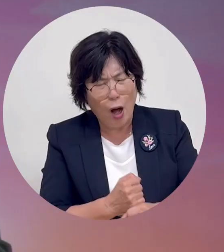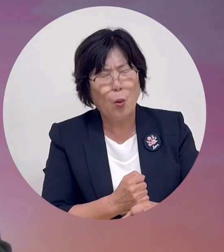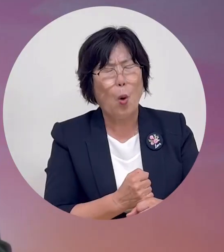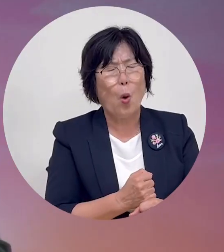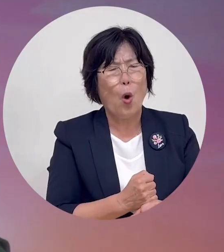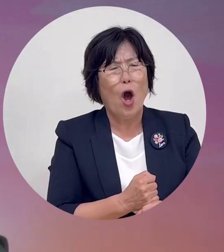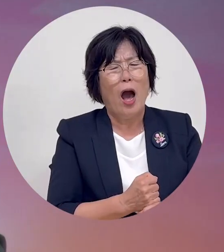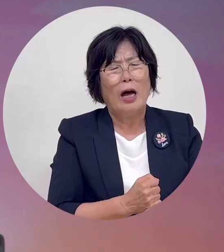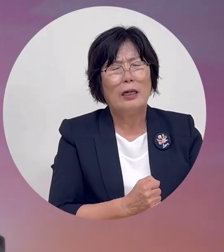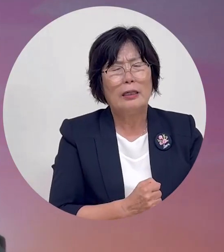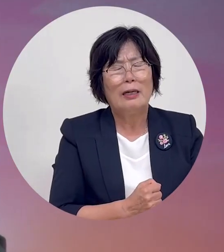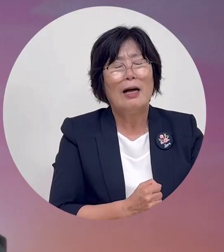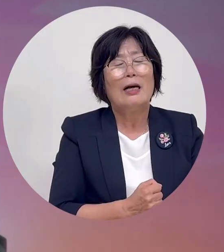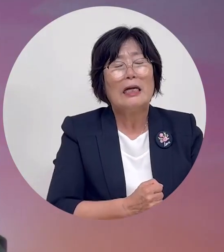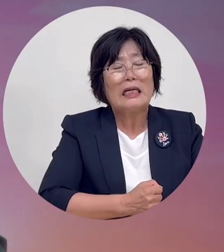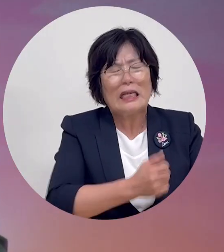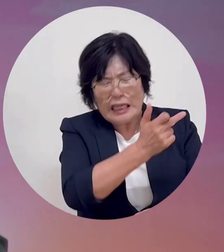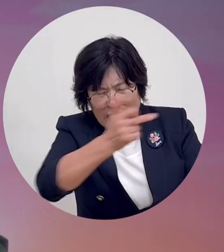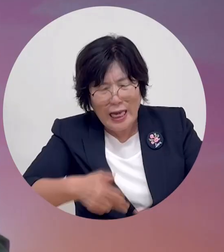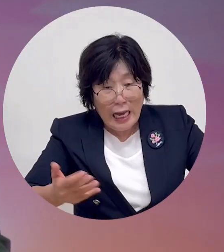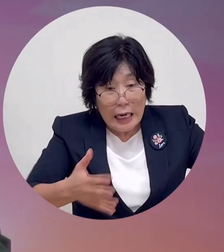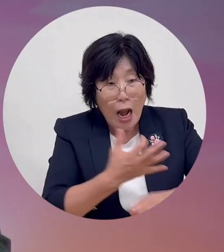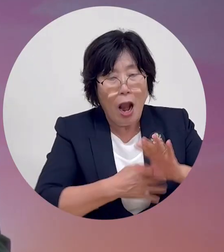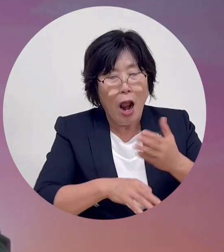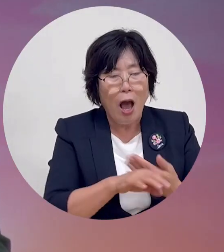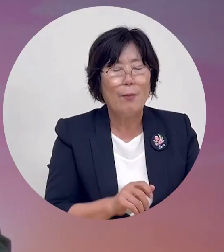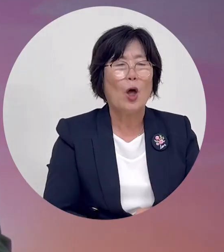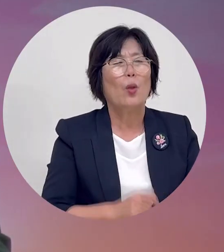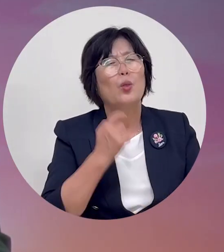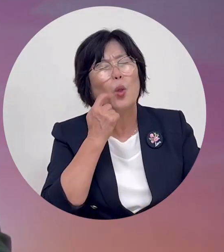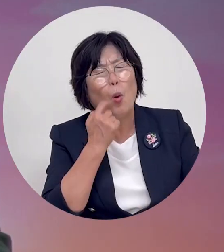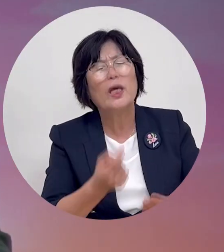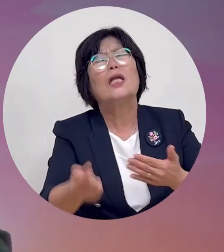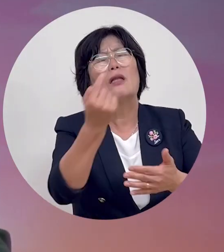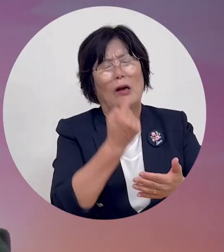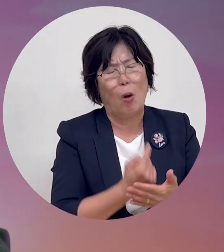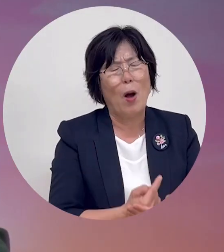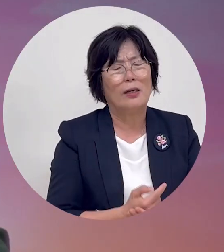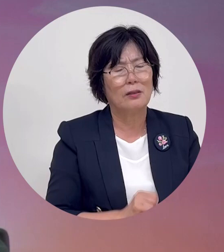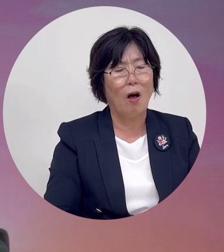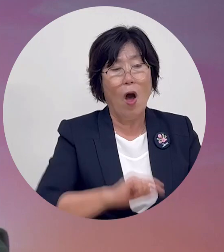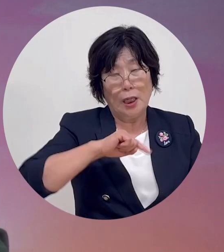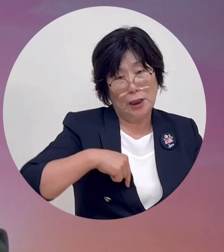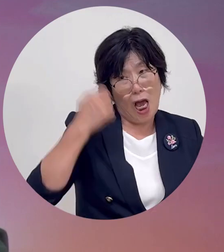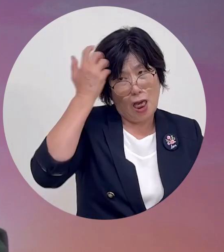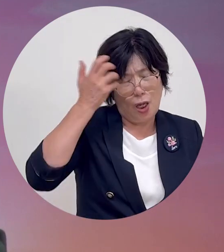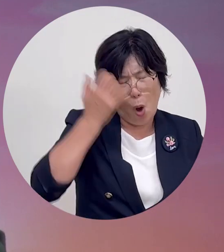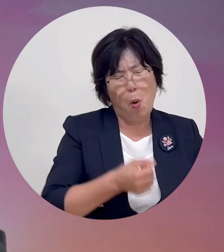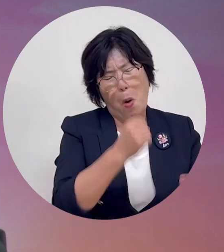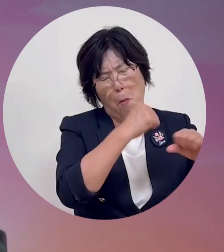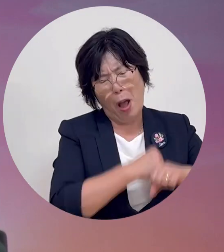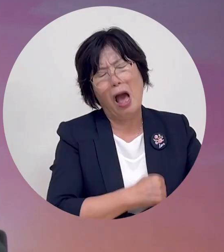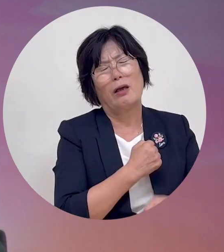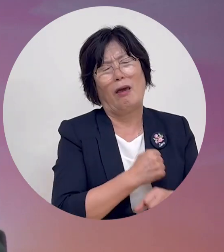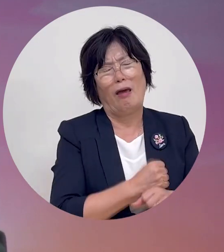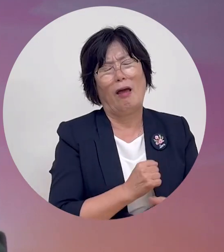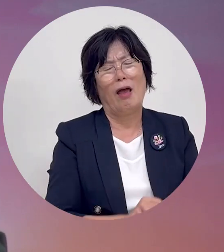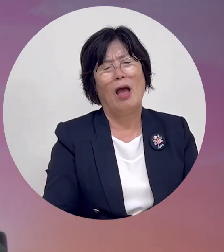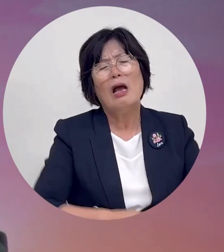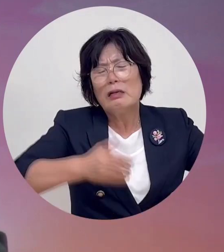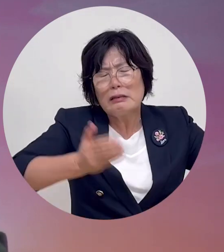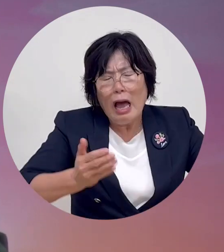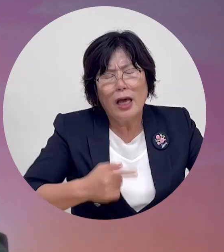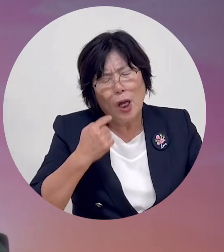들어와요. 그래서 그 영혼을, 자기 영혼을 망가뜨려요. 그러니까 오늘날 한국교회 부흥사들이 사역의 독에